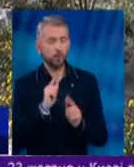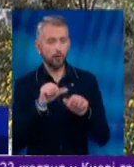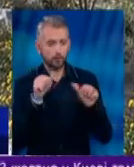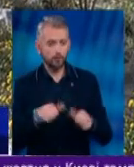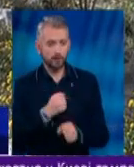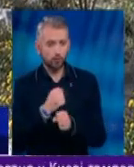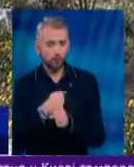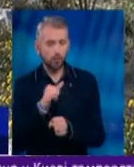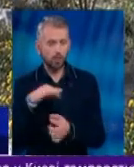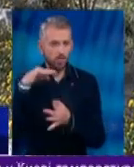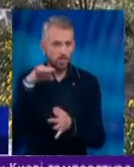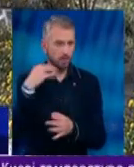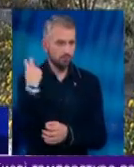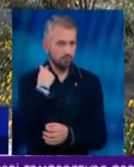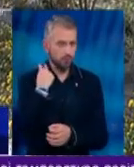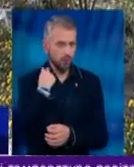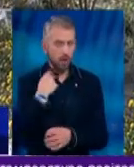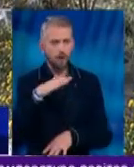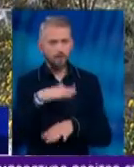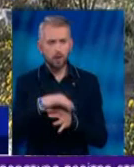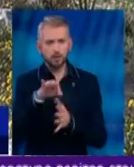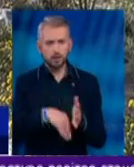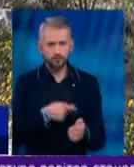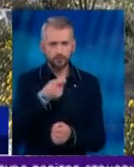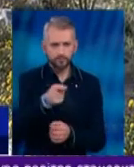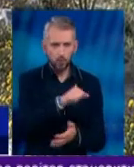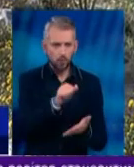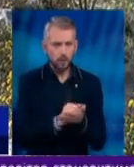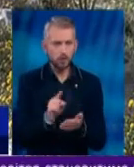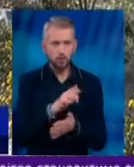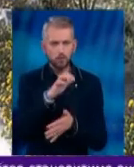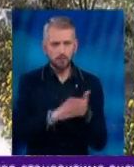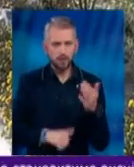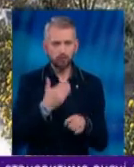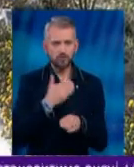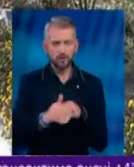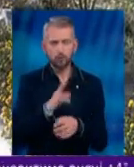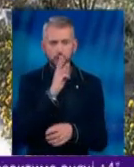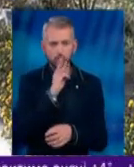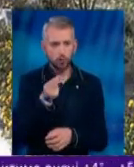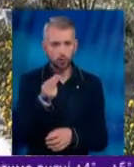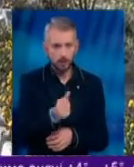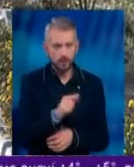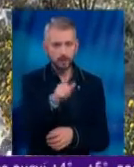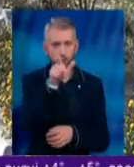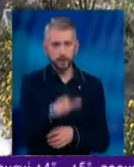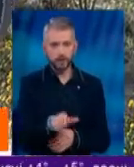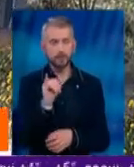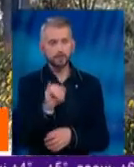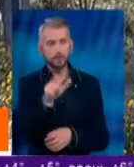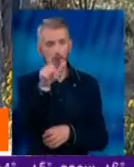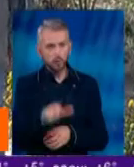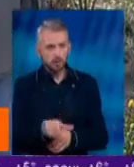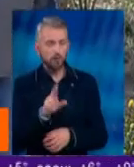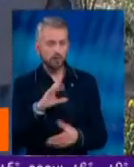у нього висів борг, банк одразу подає відповідні документи для того, щоб знімати частину заробітної плати з людини, і людина,